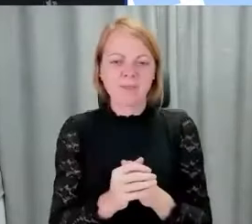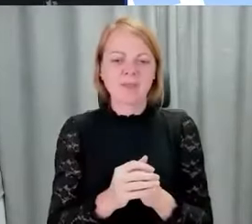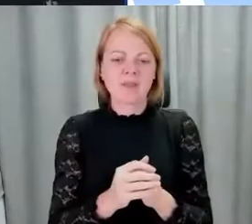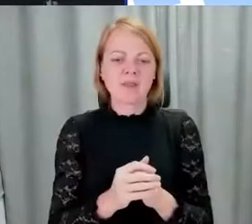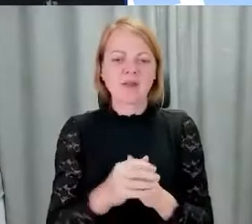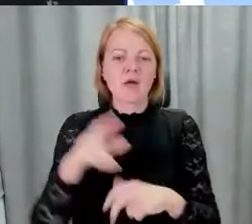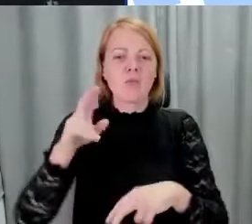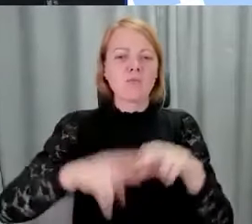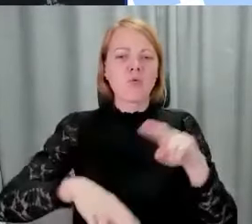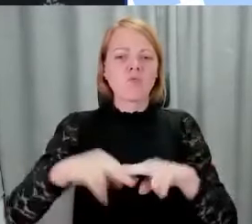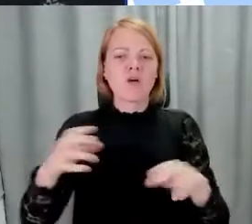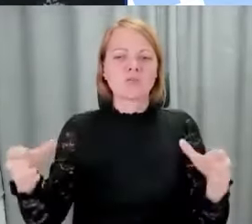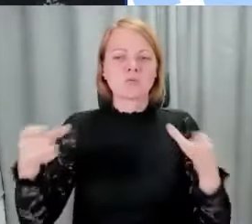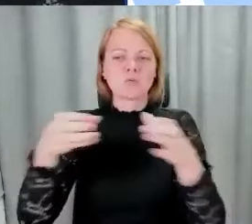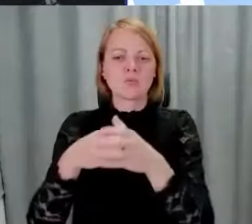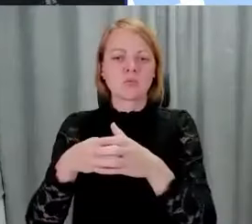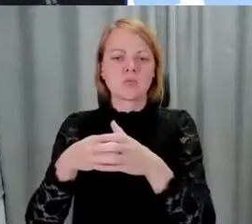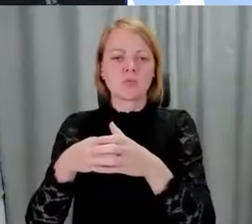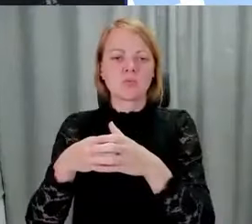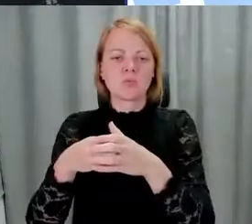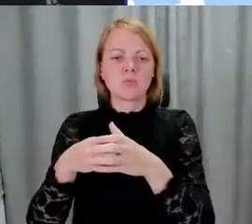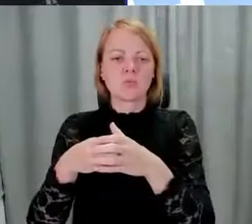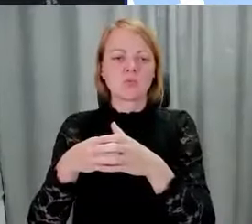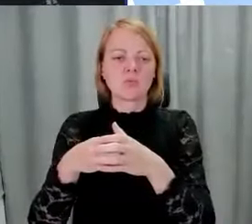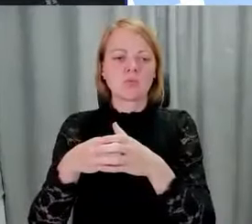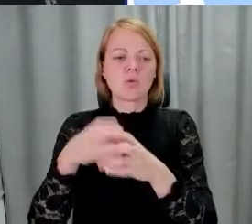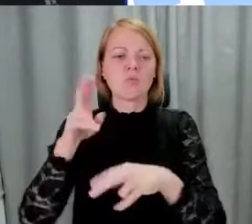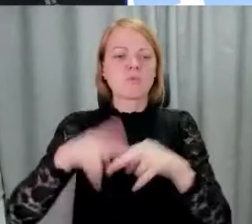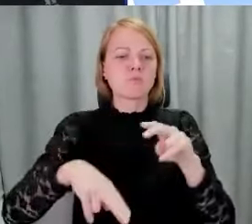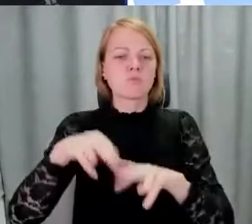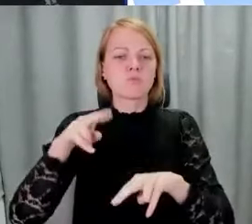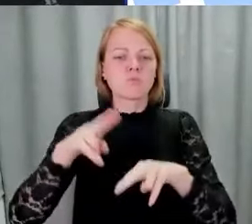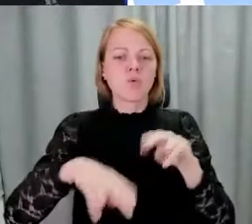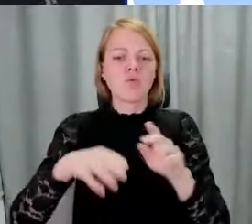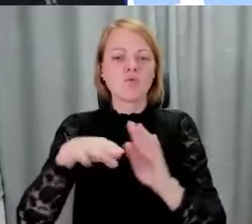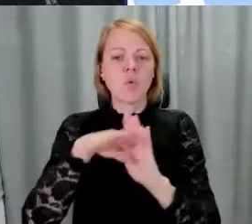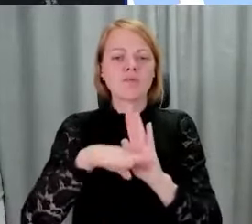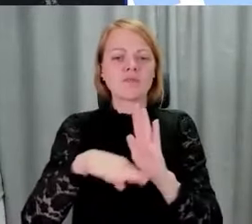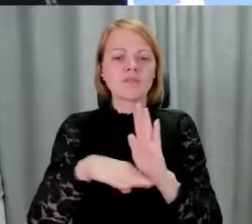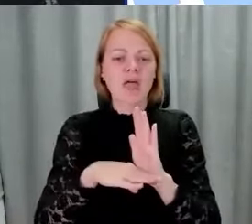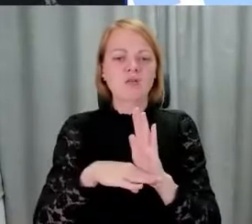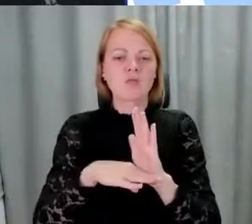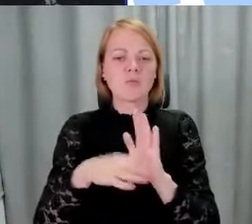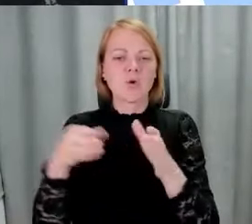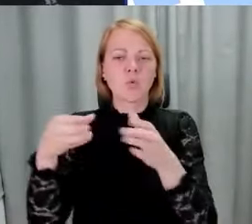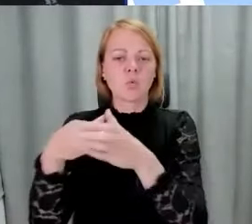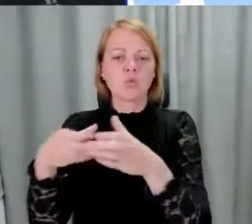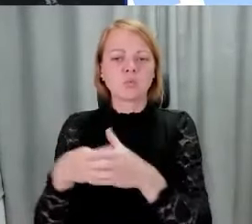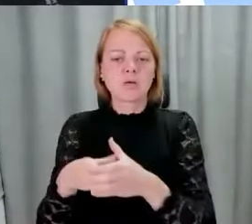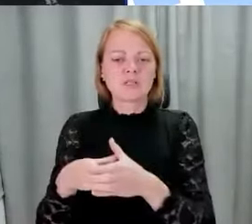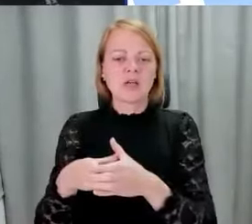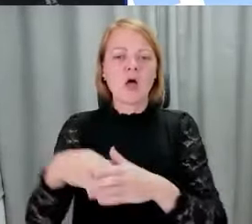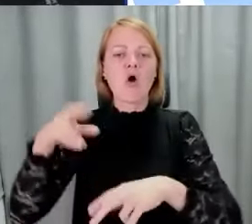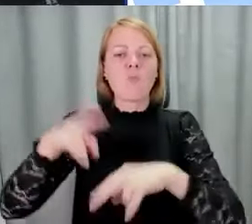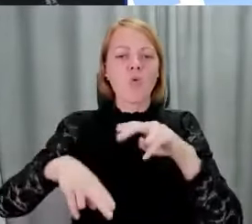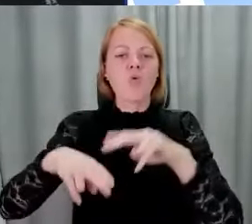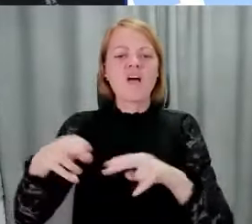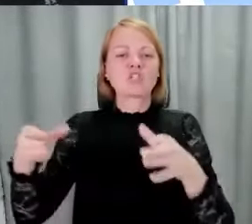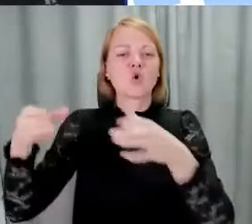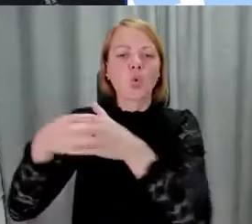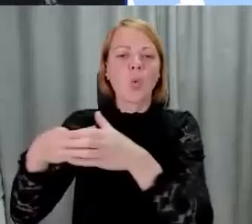jau ir varbūt atbilstoši vispārīgiem būvnoteikumiem, kā būves tiek iedalītas grupās. Tas ir Nē, tā ir būves grupa. To nosaka